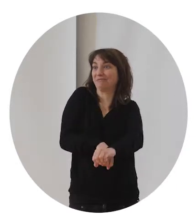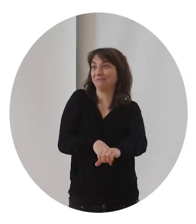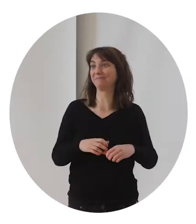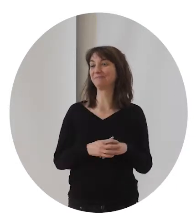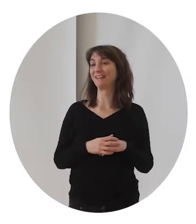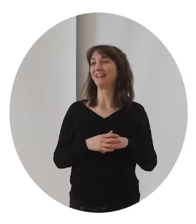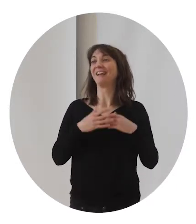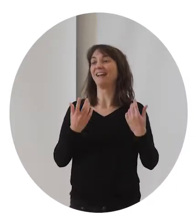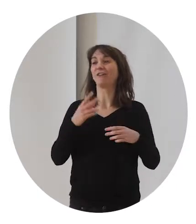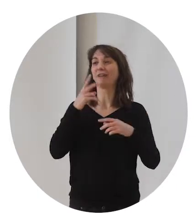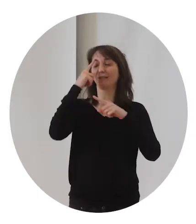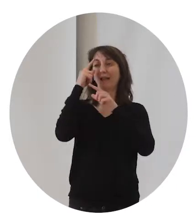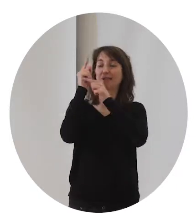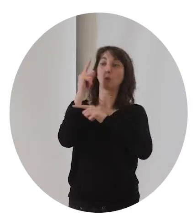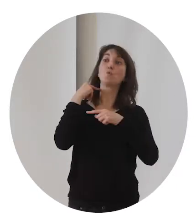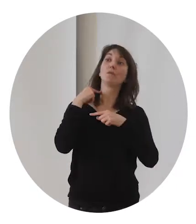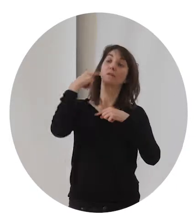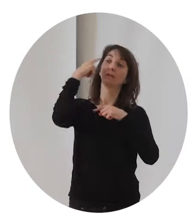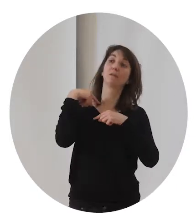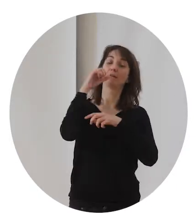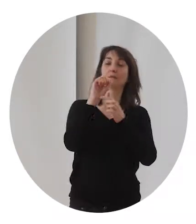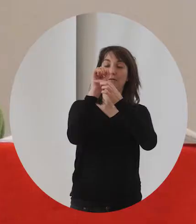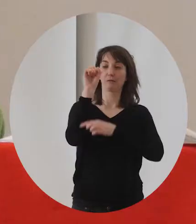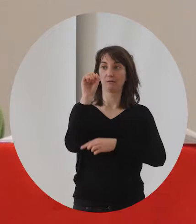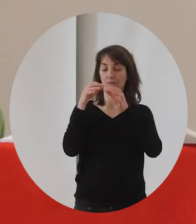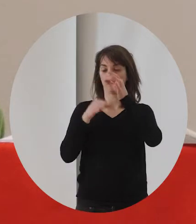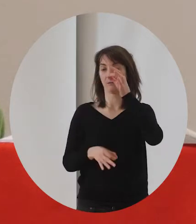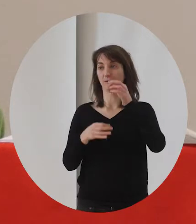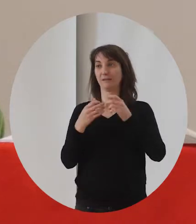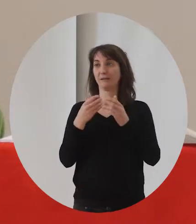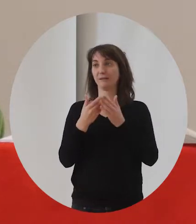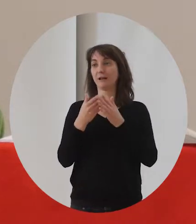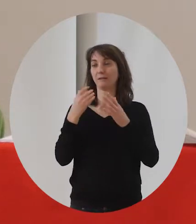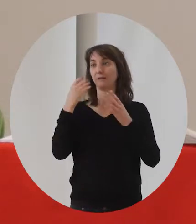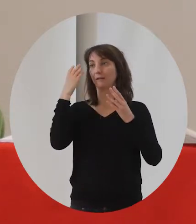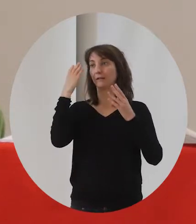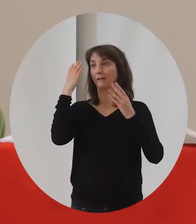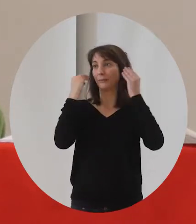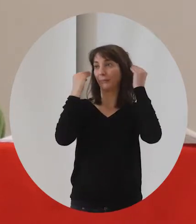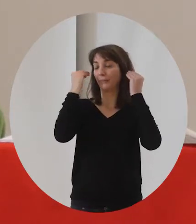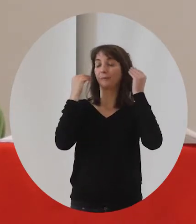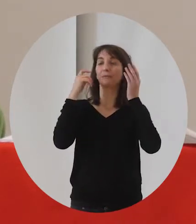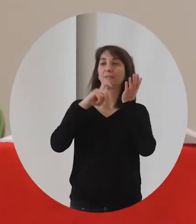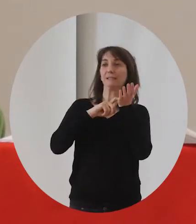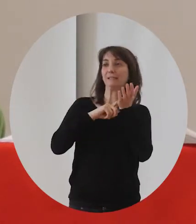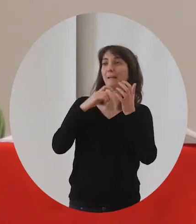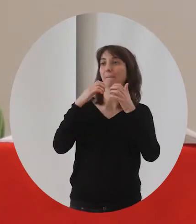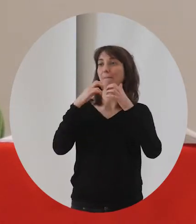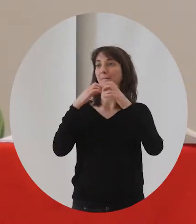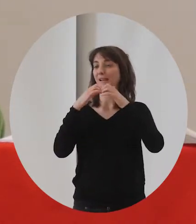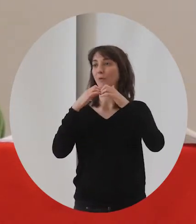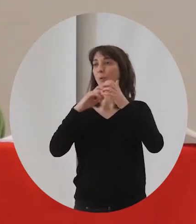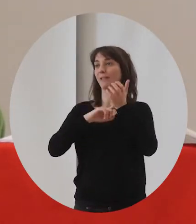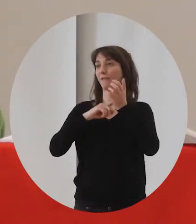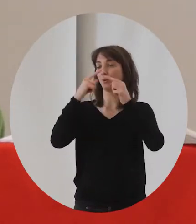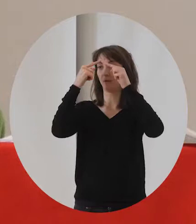vrai que le redressement céphalo-caudal, c'est quelque chose qui intervient au niveau de la maturation du système nerveux, donc qui